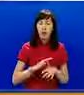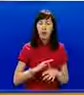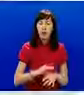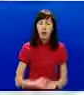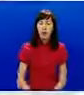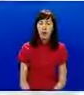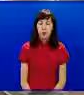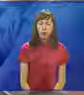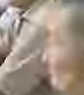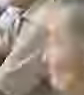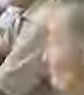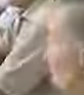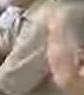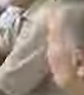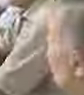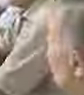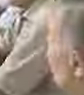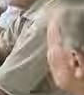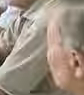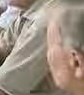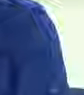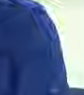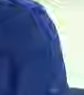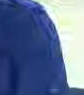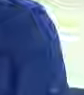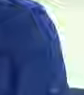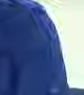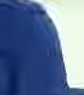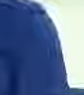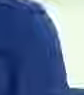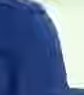Ақмарал Күмжасарова, Талғат Елеубеков, Олжас Байтуов, оңтүстік ақпарат.